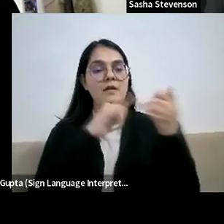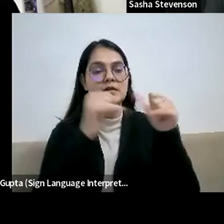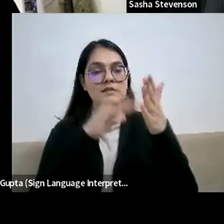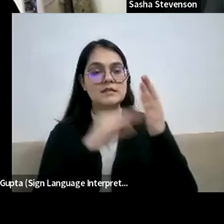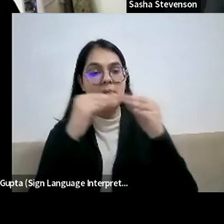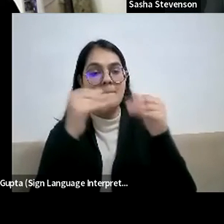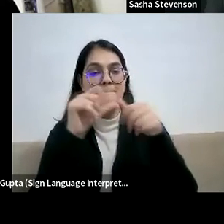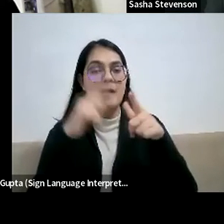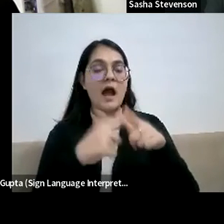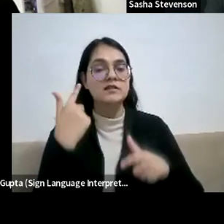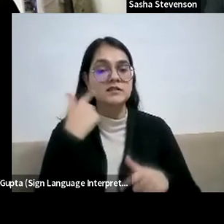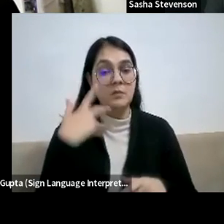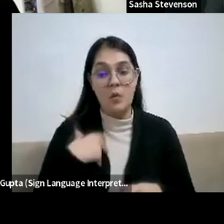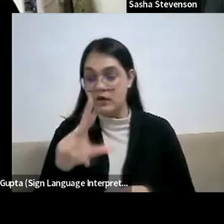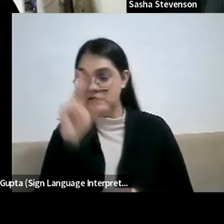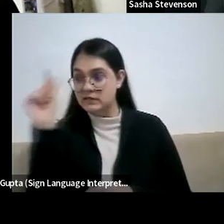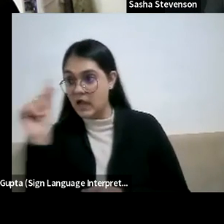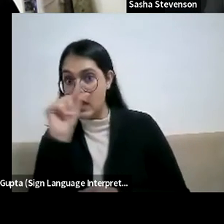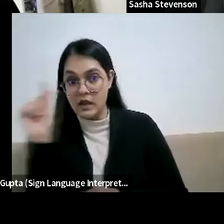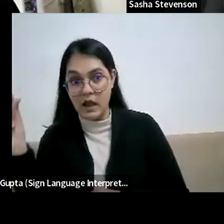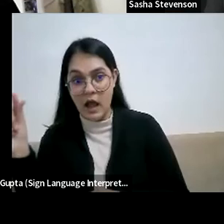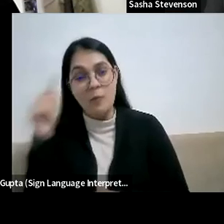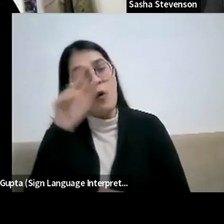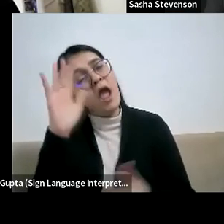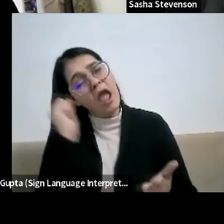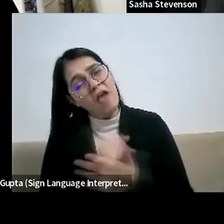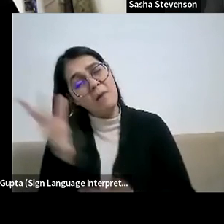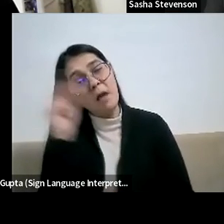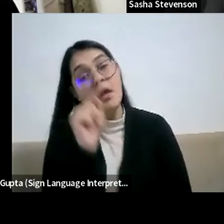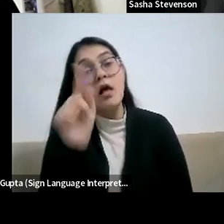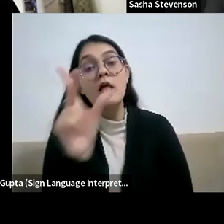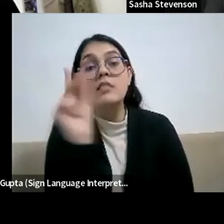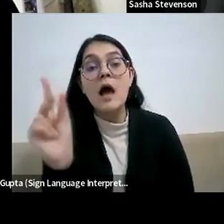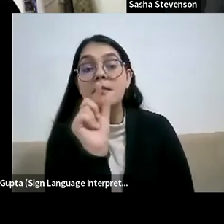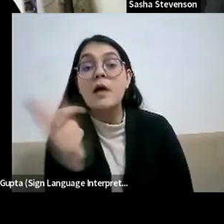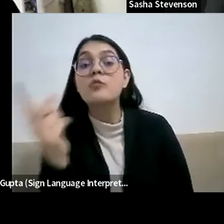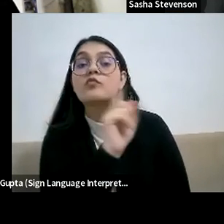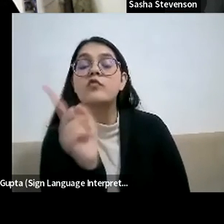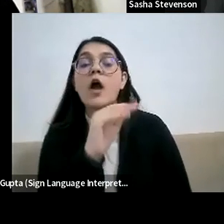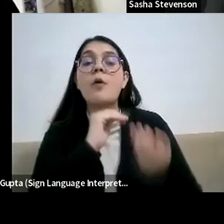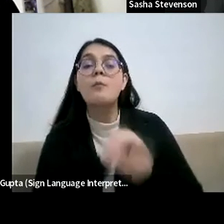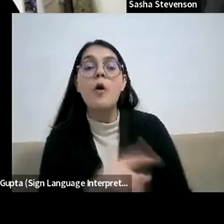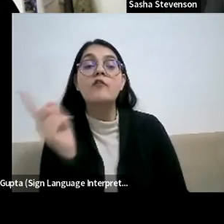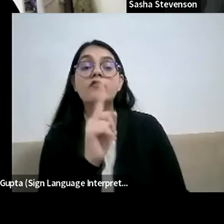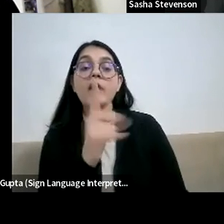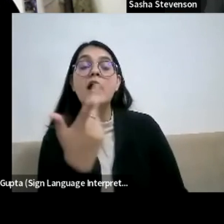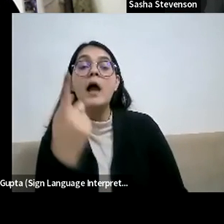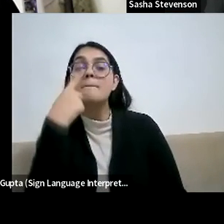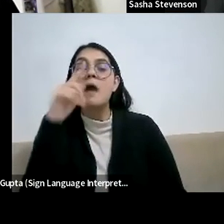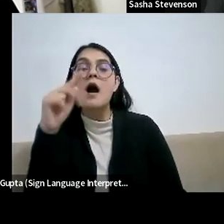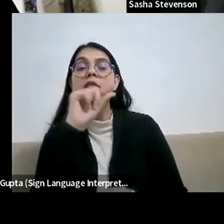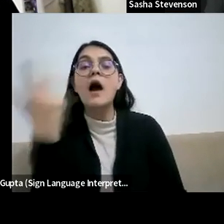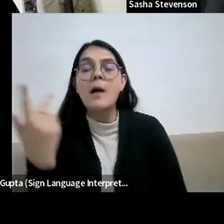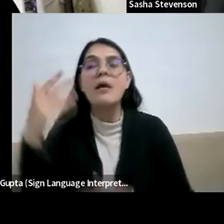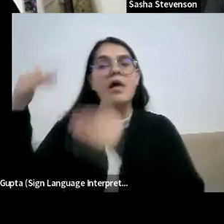मेरा कास्ट निकालने का है ना, वो अंत तक पूछते रहता है कि तुम कहाँ के हो, तुम्हारे क्या माँ का किधर